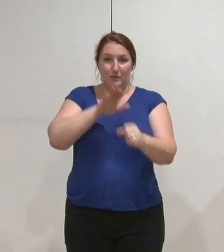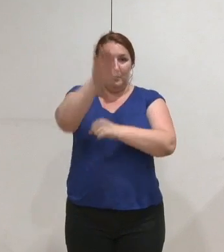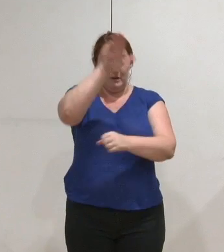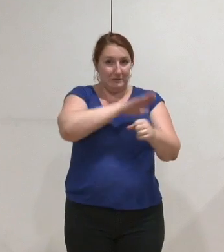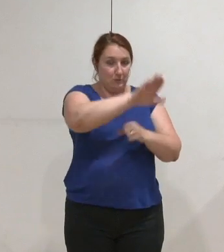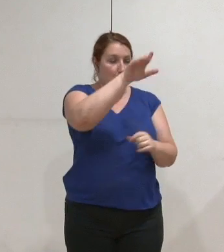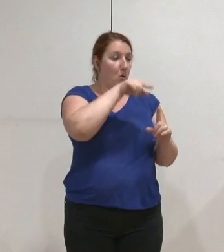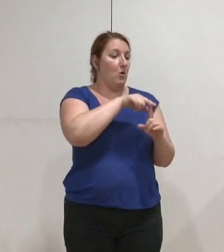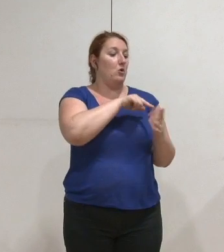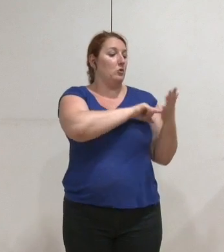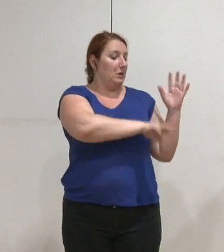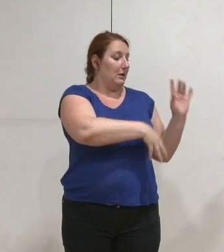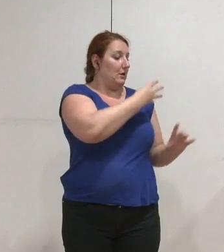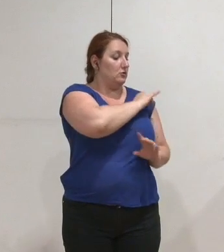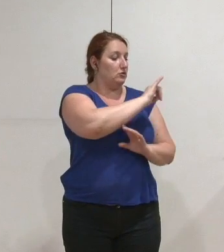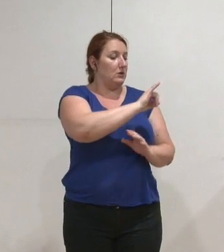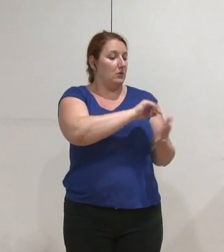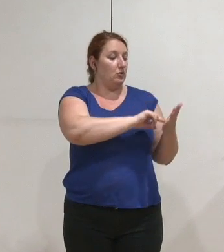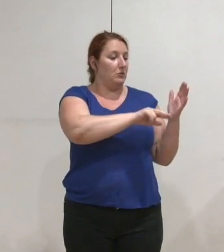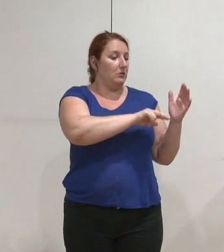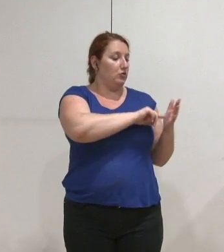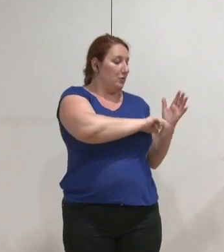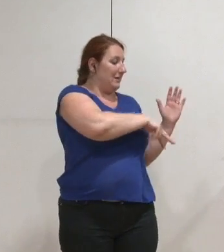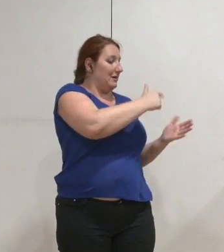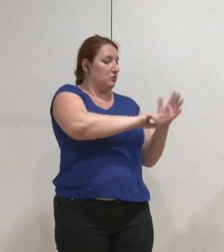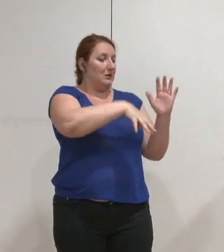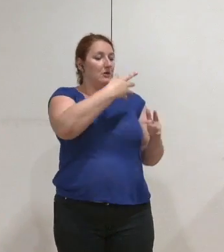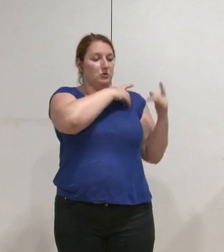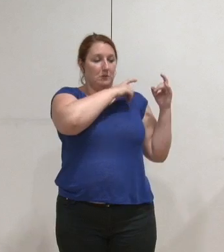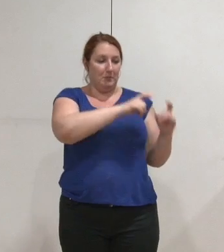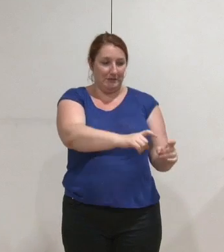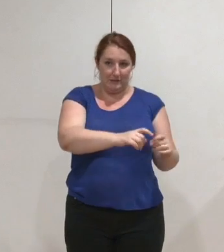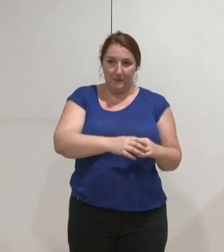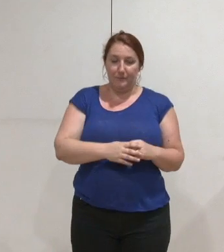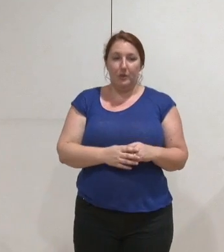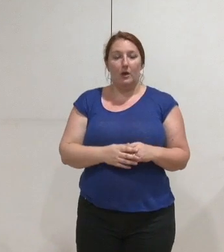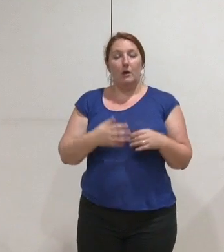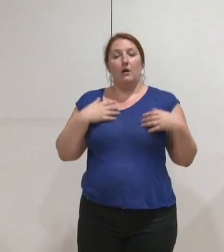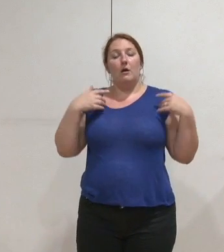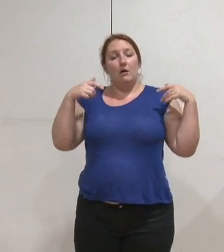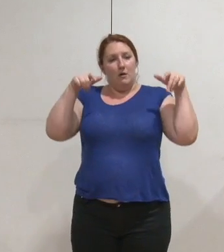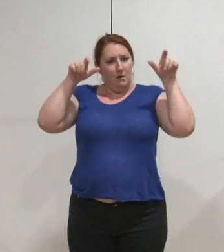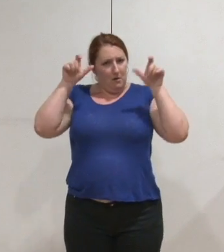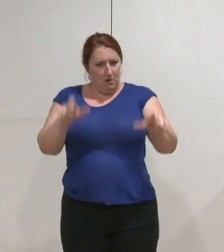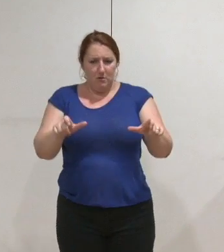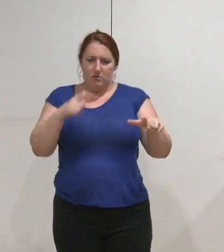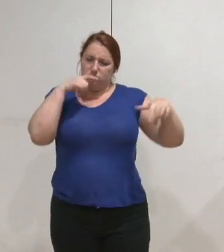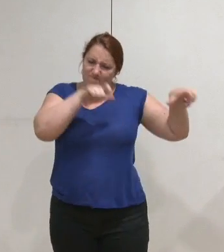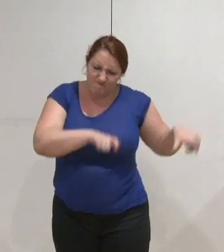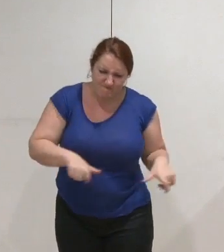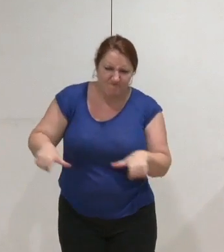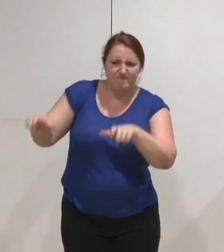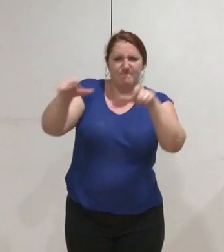entre 2014 et 2013 qu'ils sont sous contrôle scrutés et que